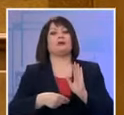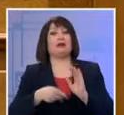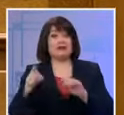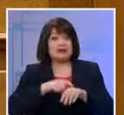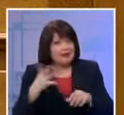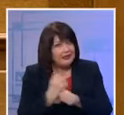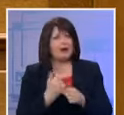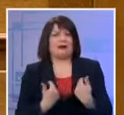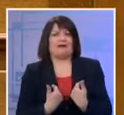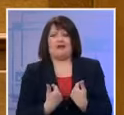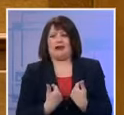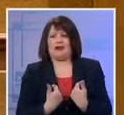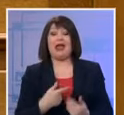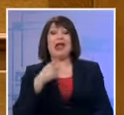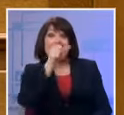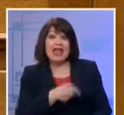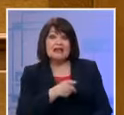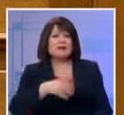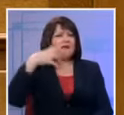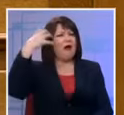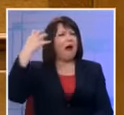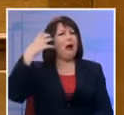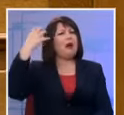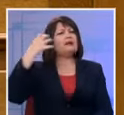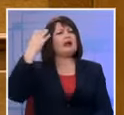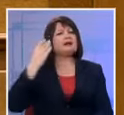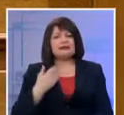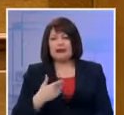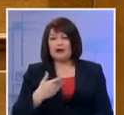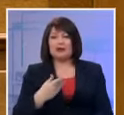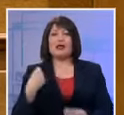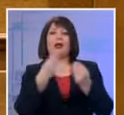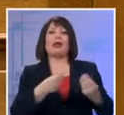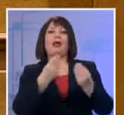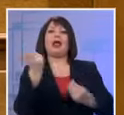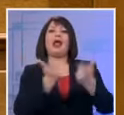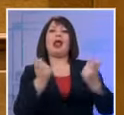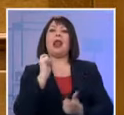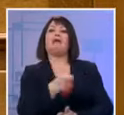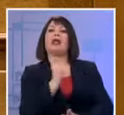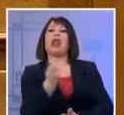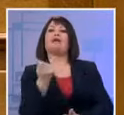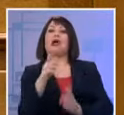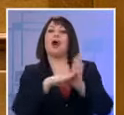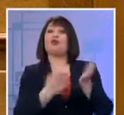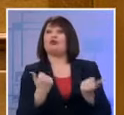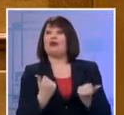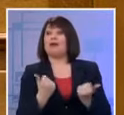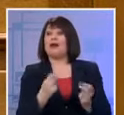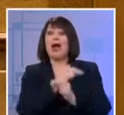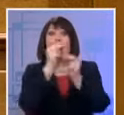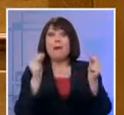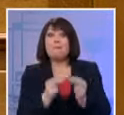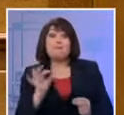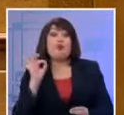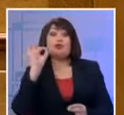μνημονίου. Εσείς φαντασιώνεστε ότι θα σας δίνουν λεφτά χωρίς να σας βάζουν όρους. Και τελικά οδηγηθήκατε